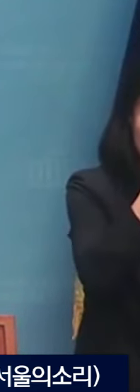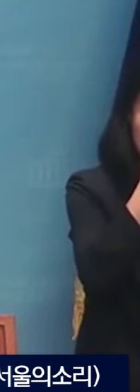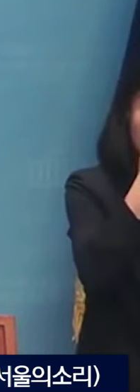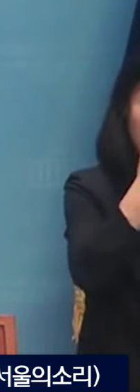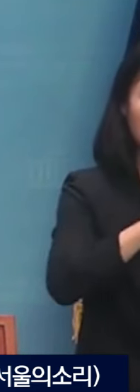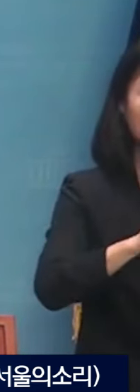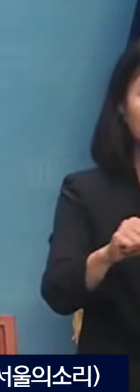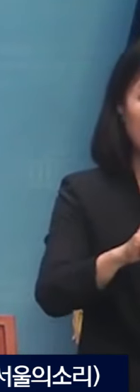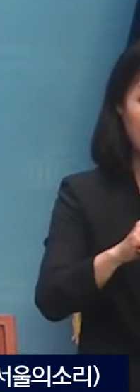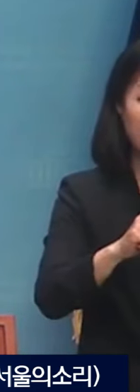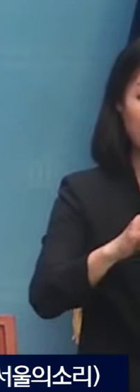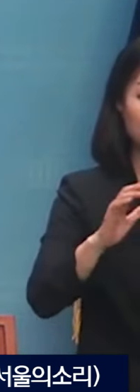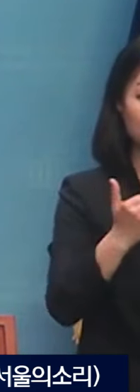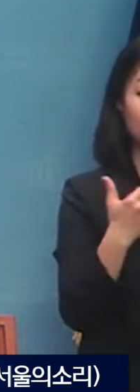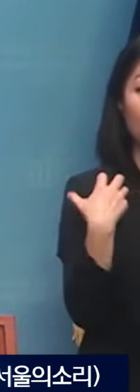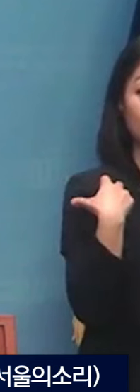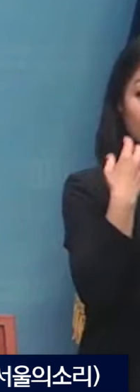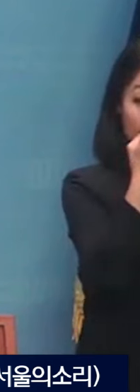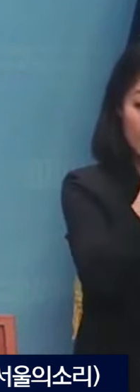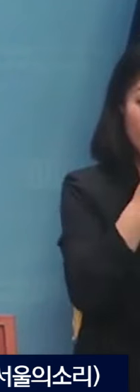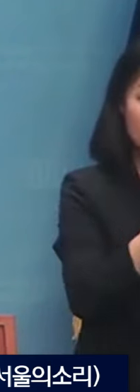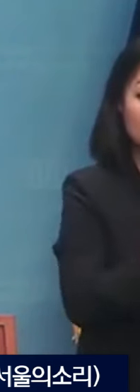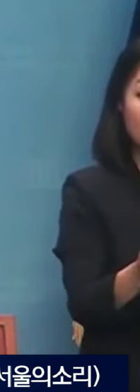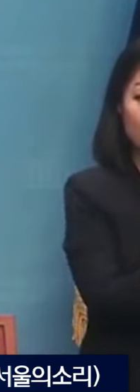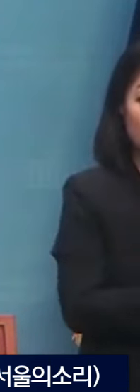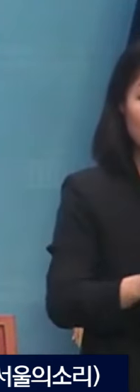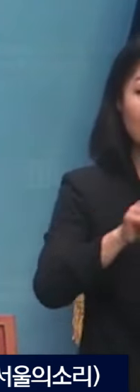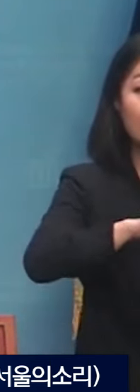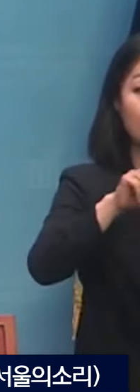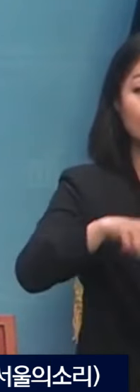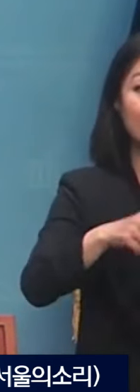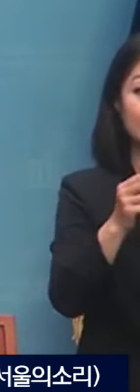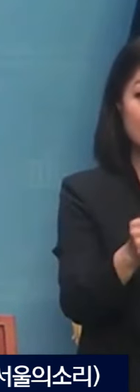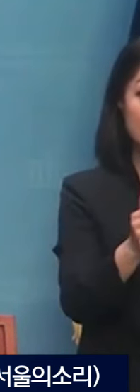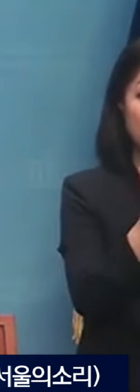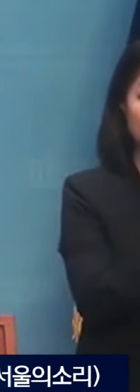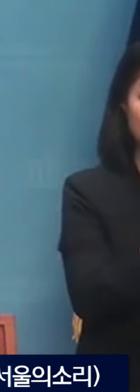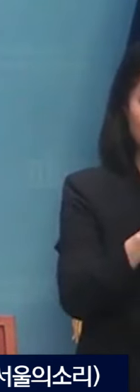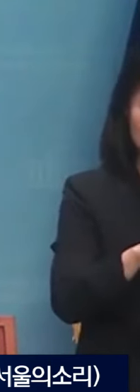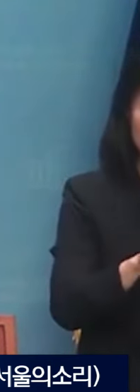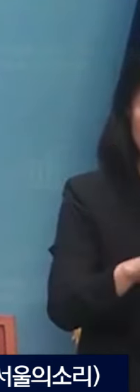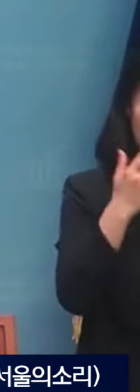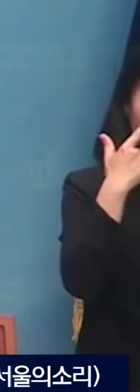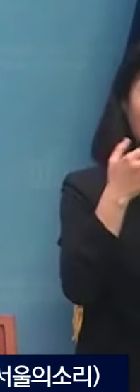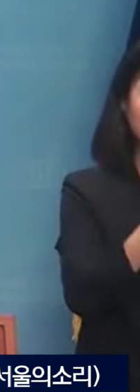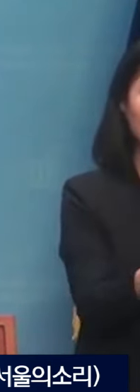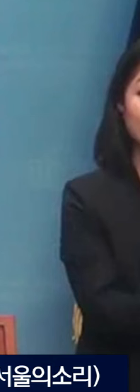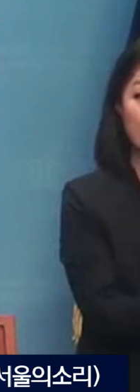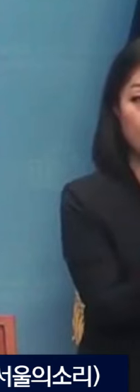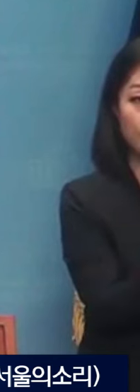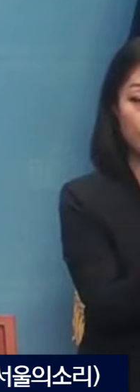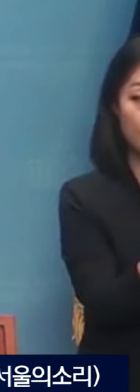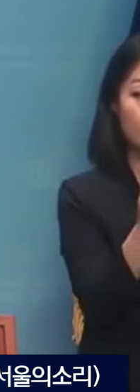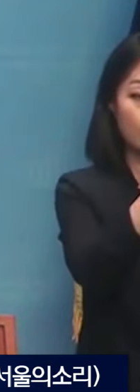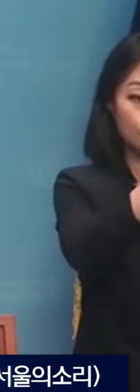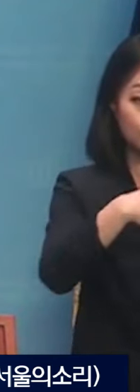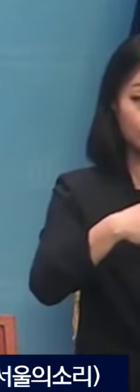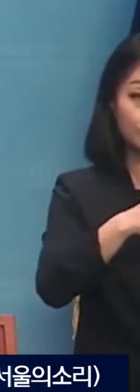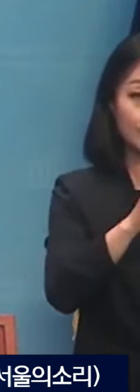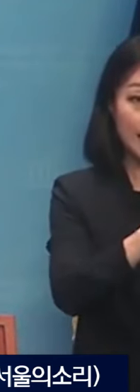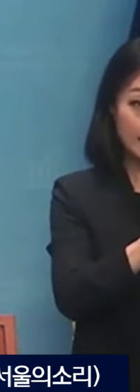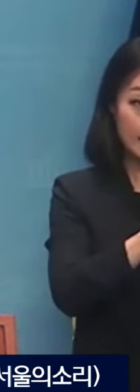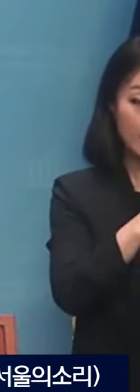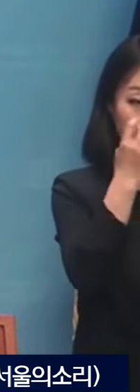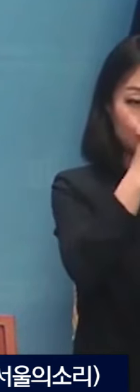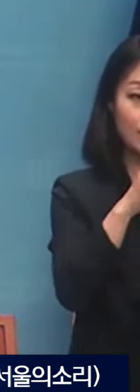수행, 국정조사특별위원회 형사재판이 진행 중이거나 확정된 사건, 불송치 또는 수사